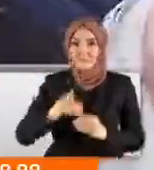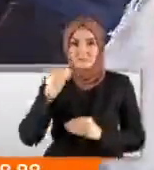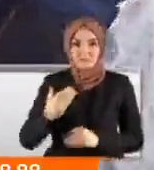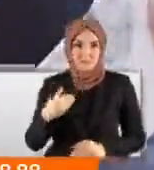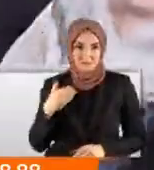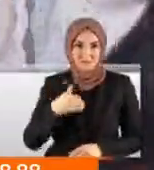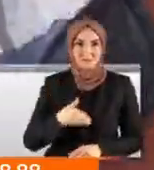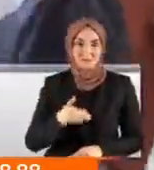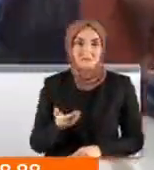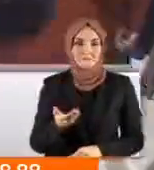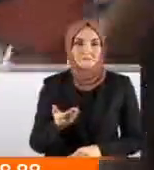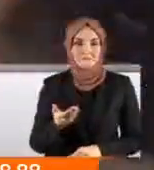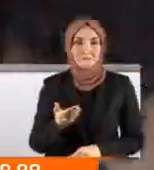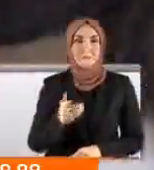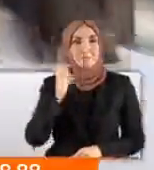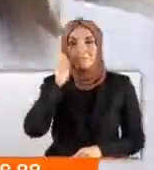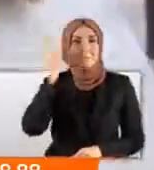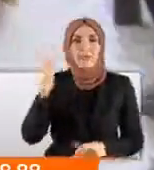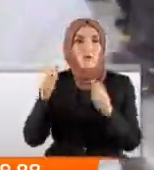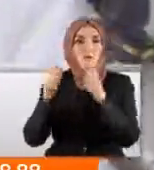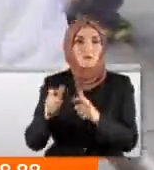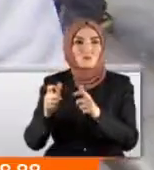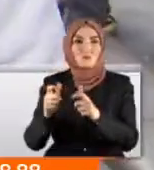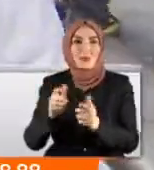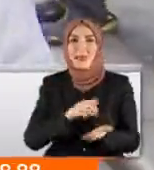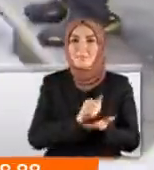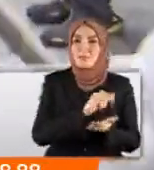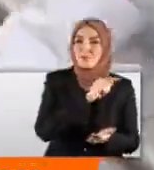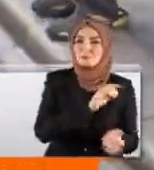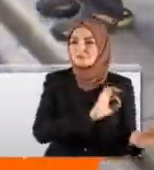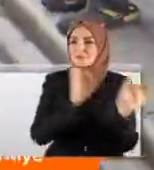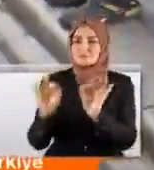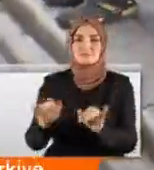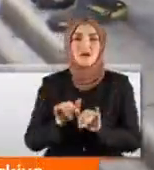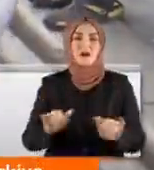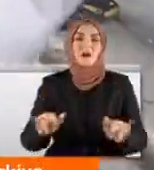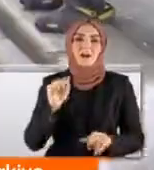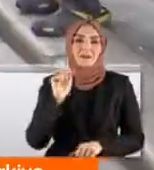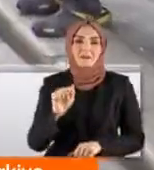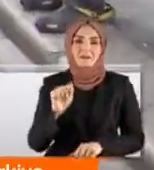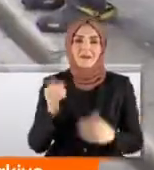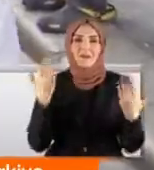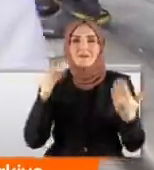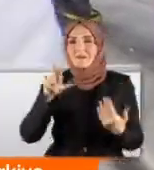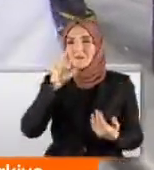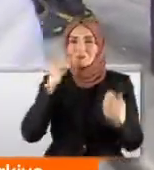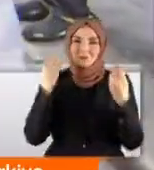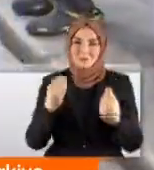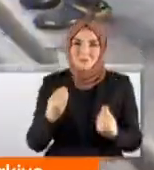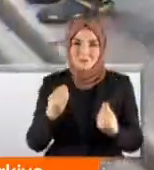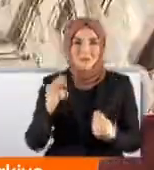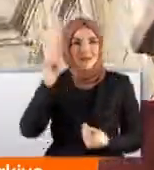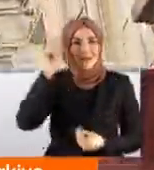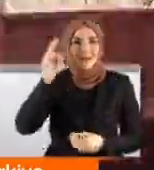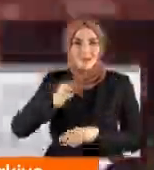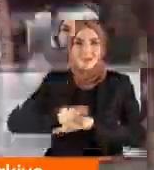zamandır. Beyoğlu'nda da durum Eminönü'nden pek farklı değil. Güzel bir hava alayım, biraz da Galata'yı fotoğraflayayım diyenler burada kuyruk